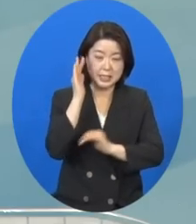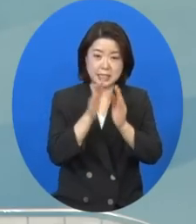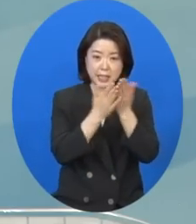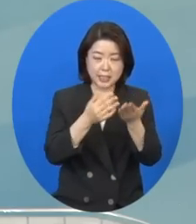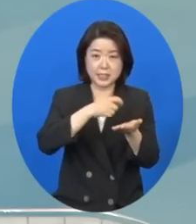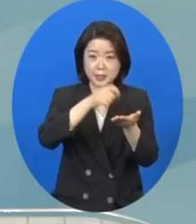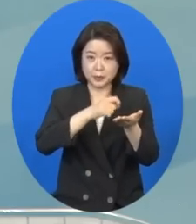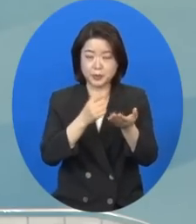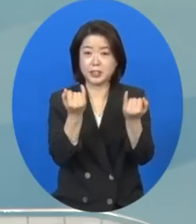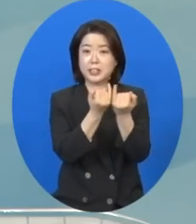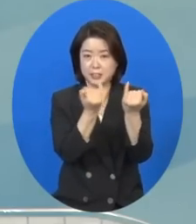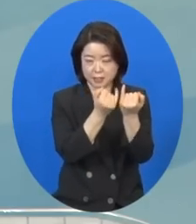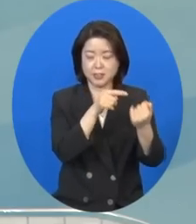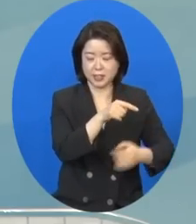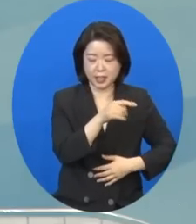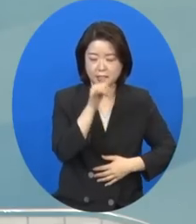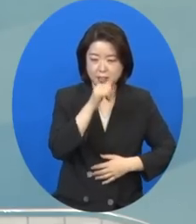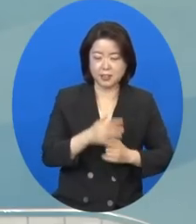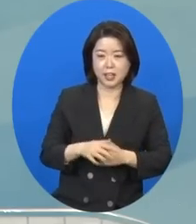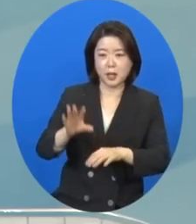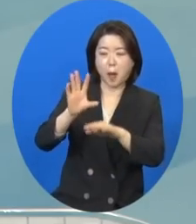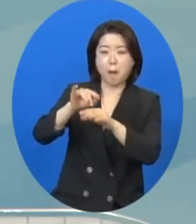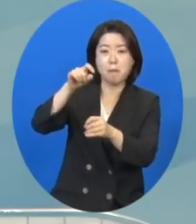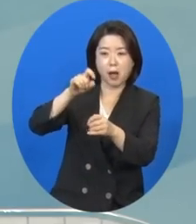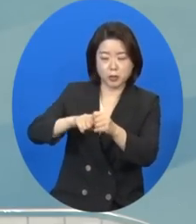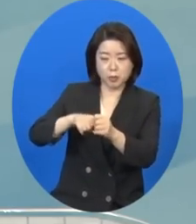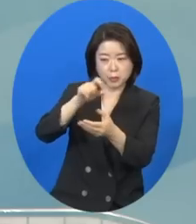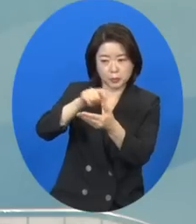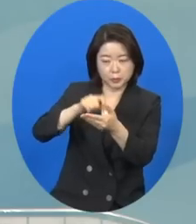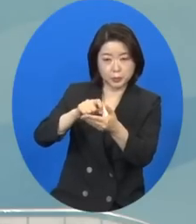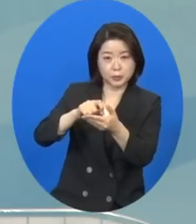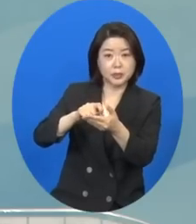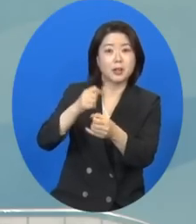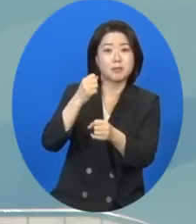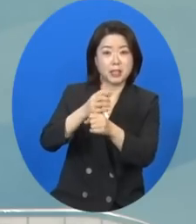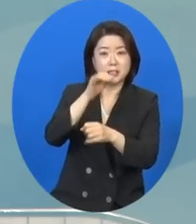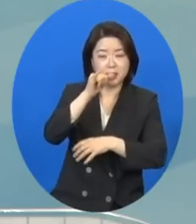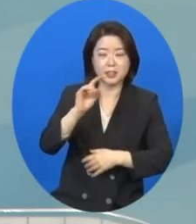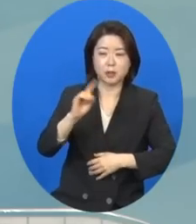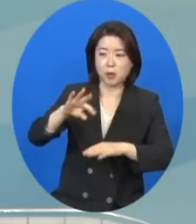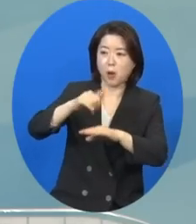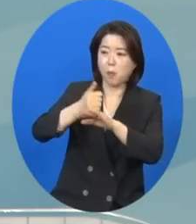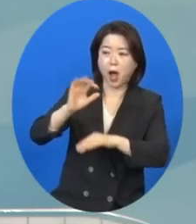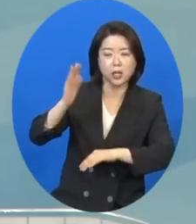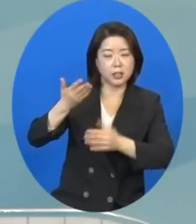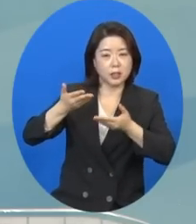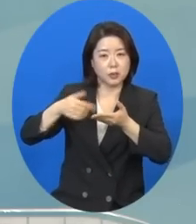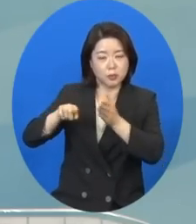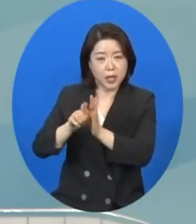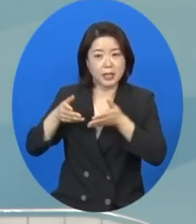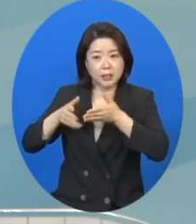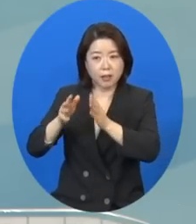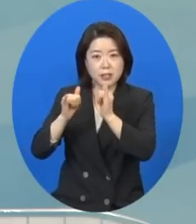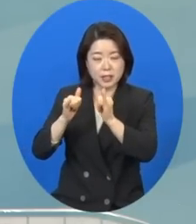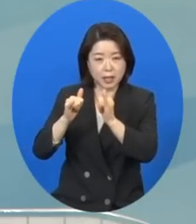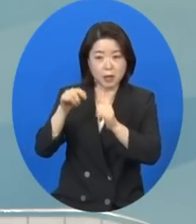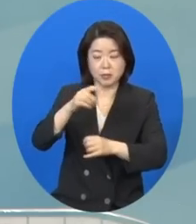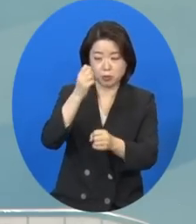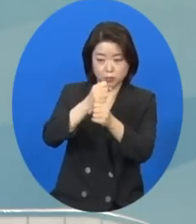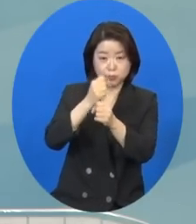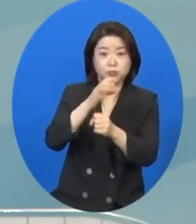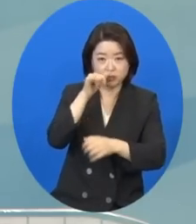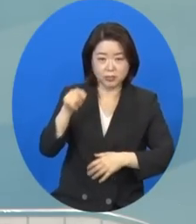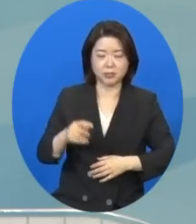그분이 방송 대본령으로 지은 왕이 되기 위해 태어난 사람이란 대본이 보면 빌라도의